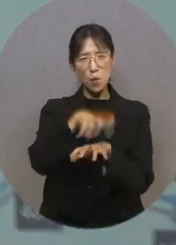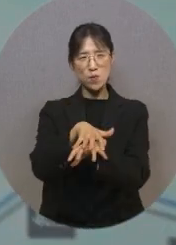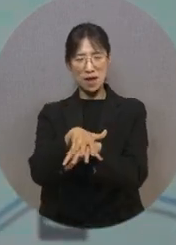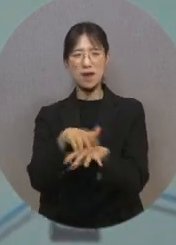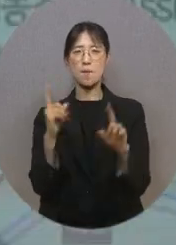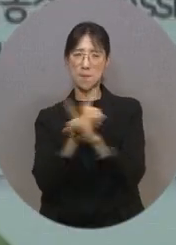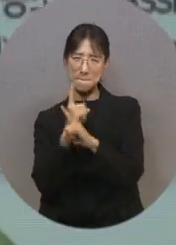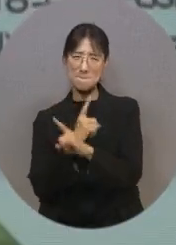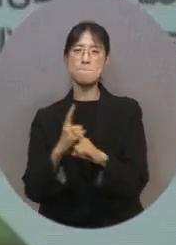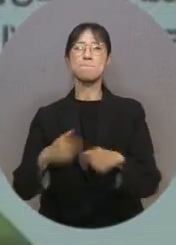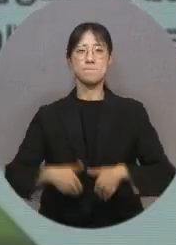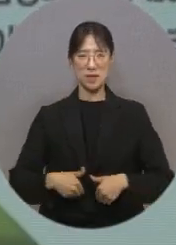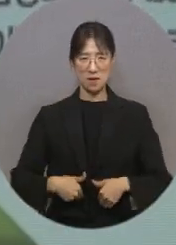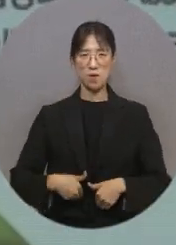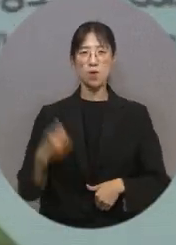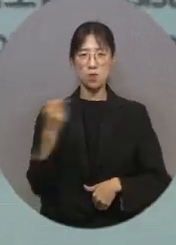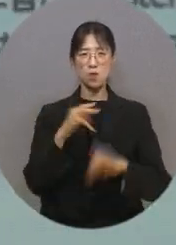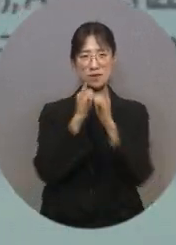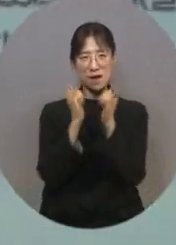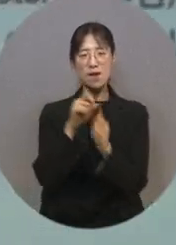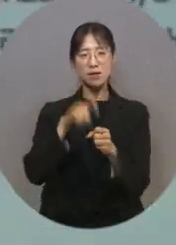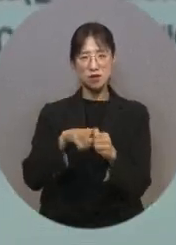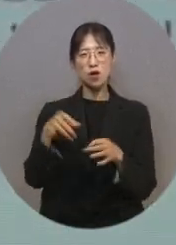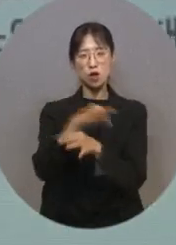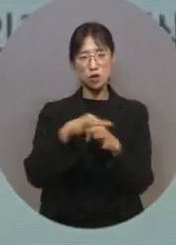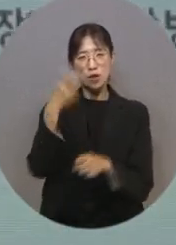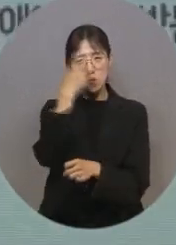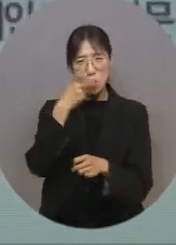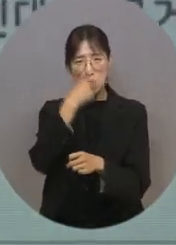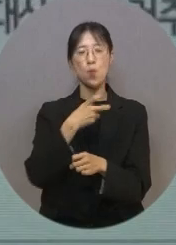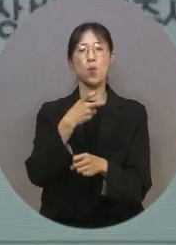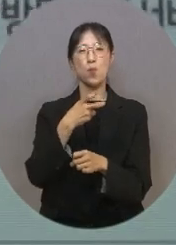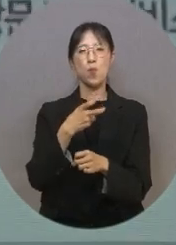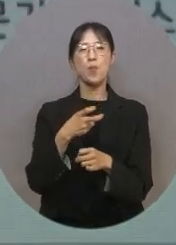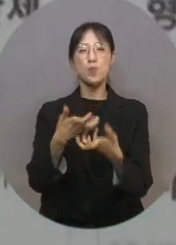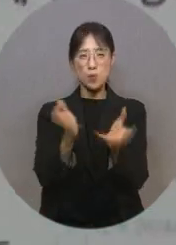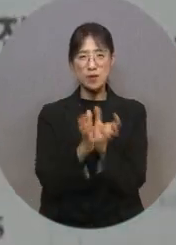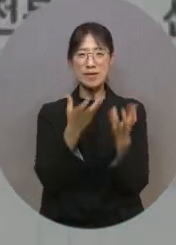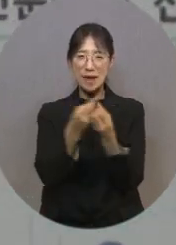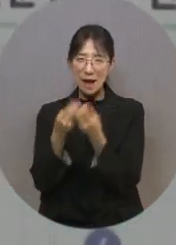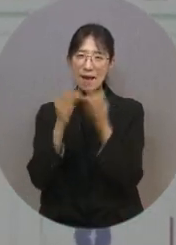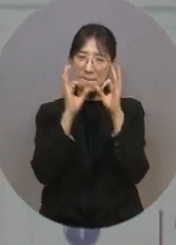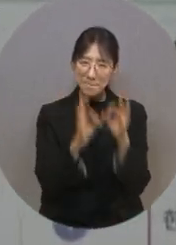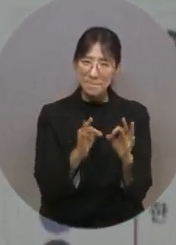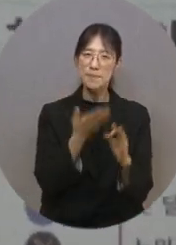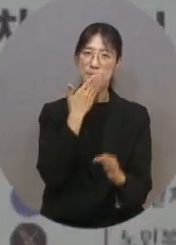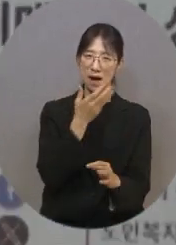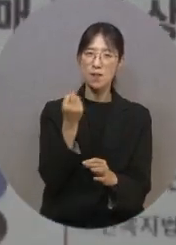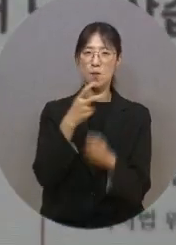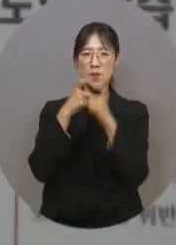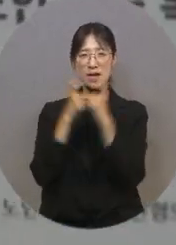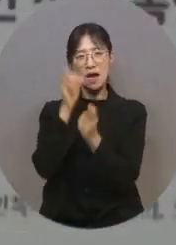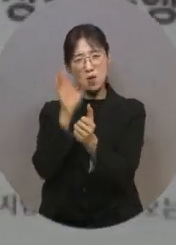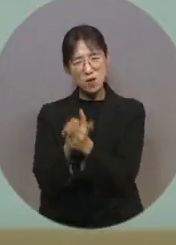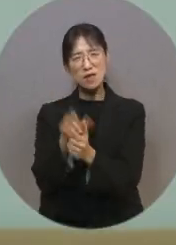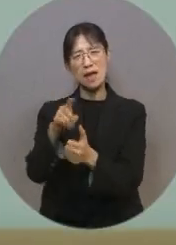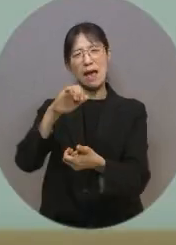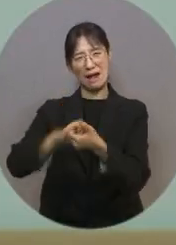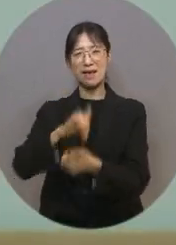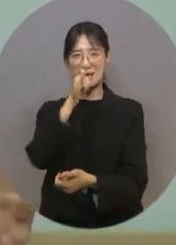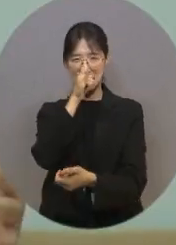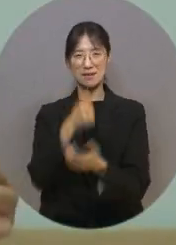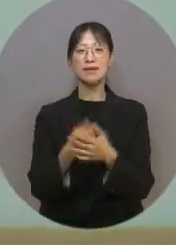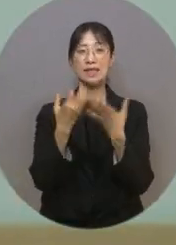변화의 필요와 사회적 경제 돌봄 공동체 사례를 통한 가능성, 민간 위탁 운영의 한계를 발제.